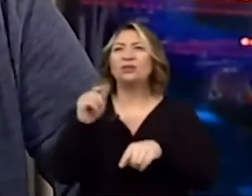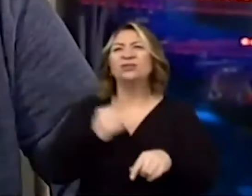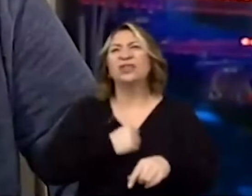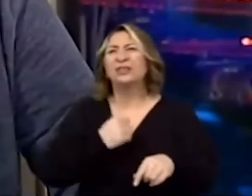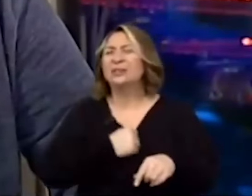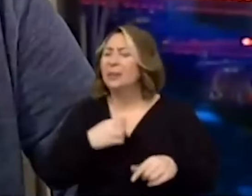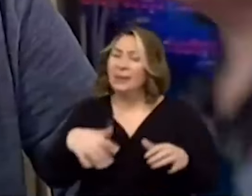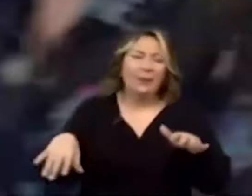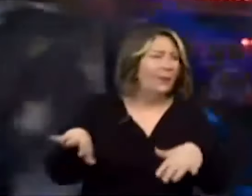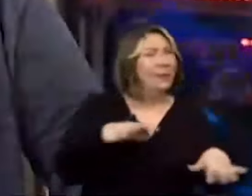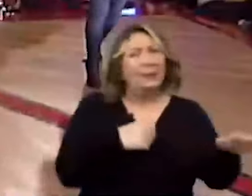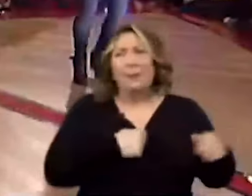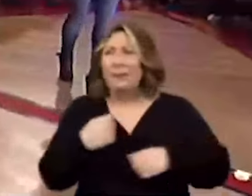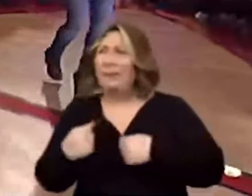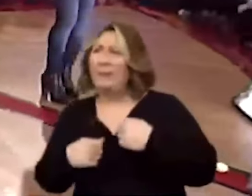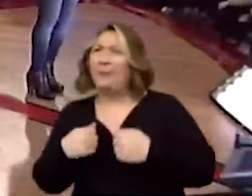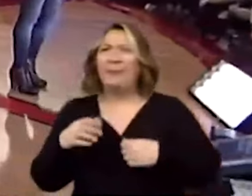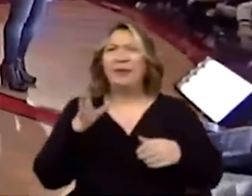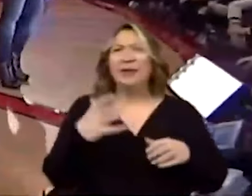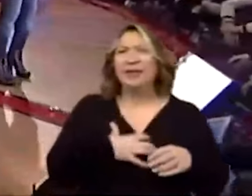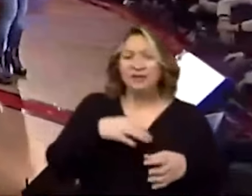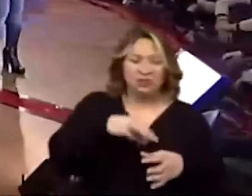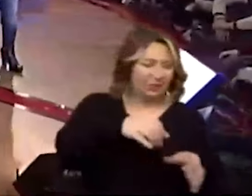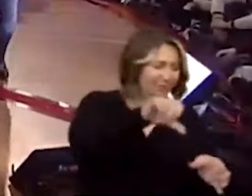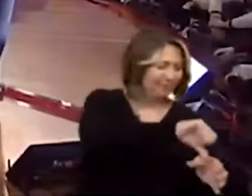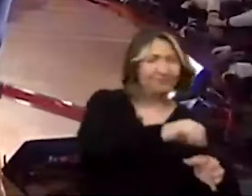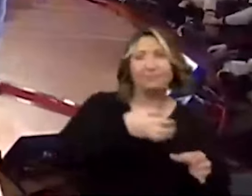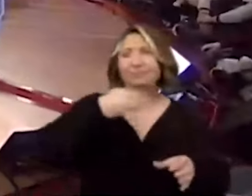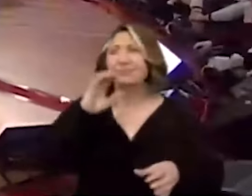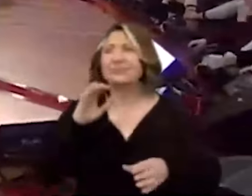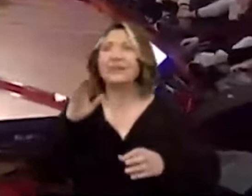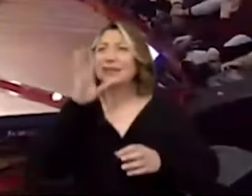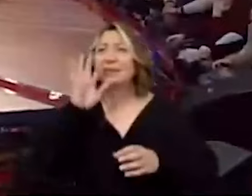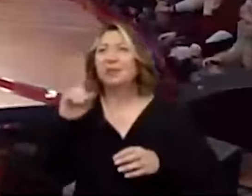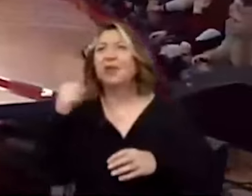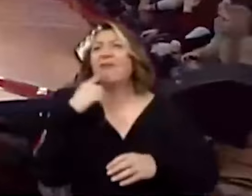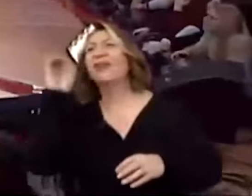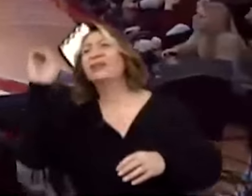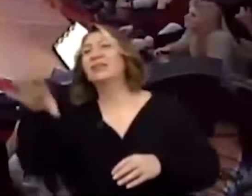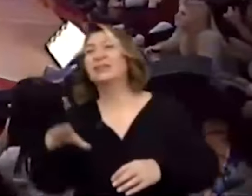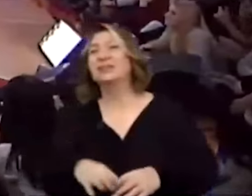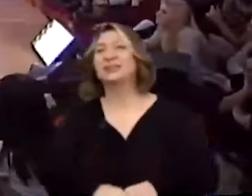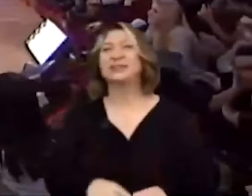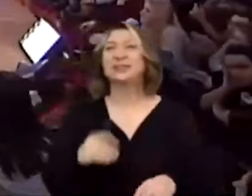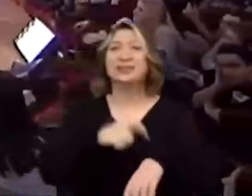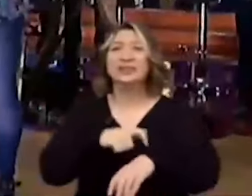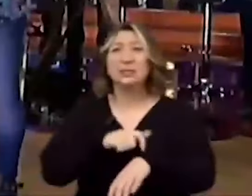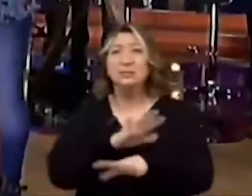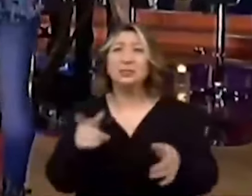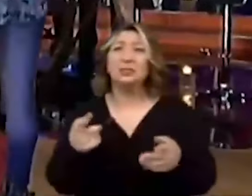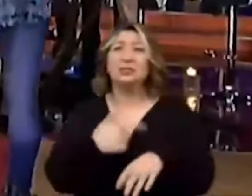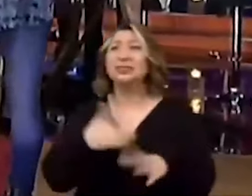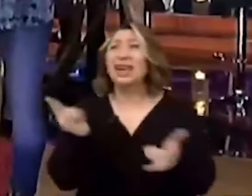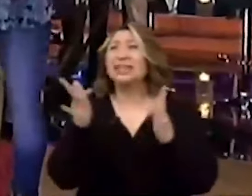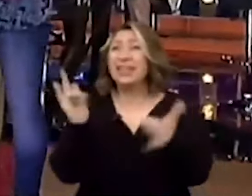canları sıkın ortada dolaşmaktadırlar. Kimisi kendine çay koyar, kimisi bir ötekine laf atar. Kaçta bitecek bu mesai